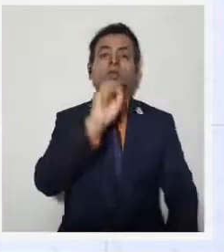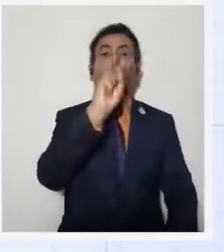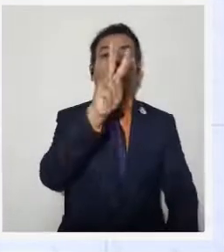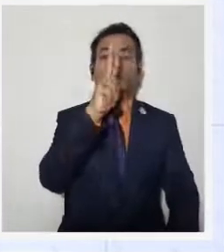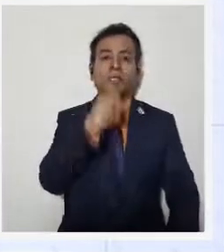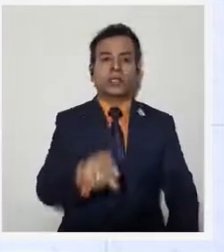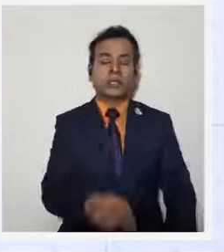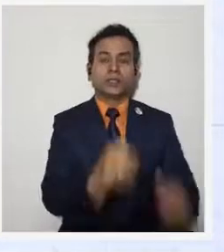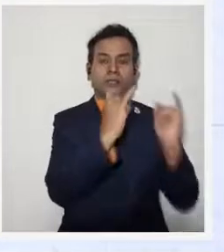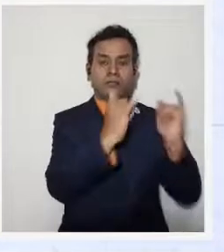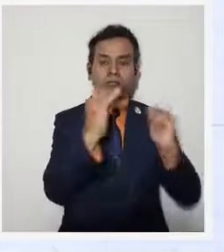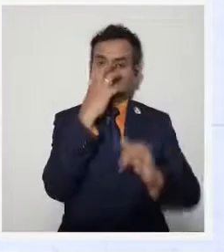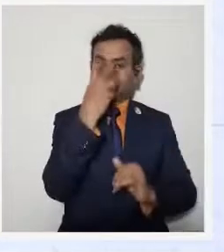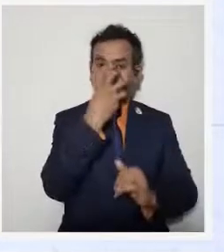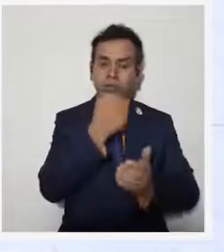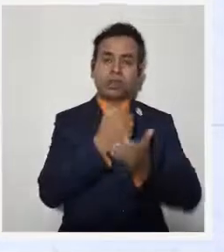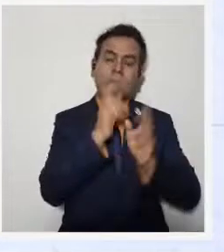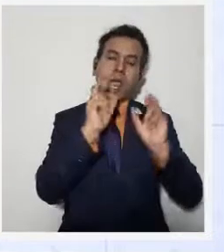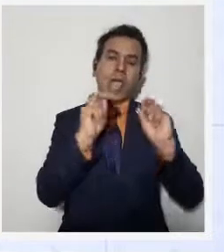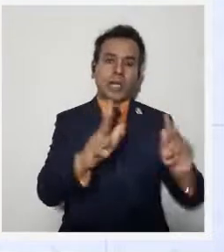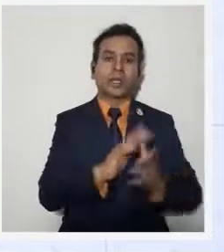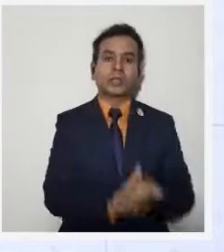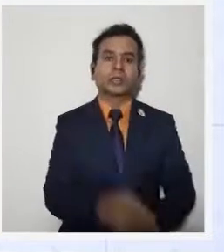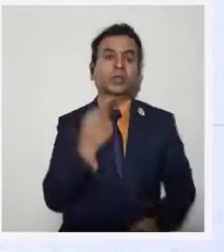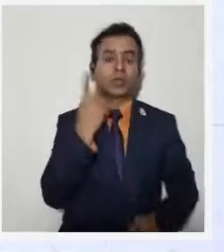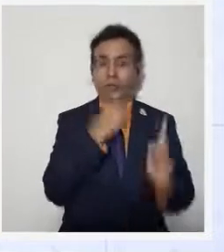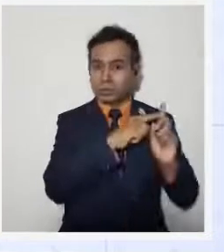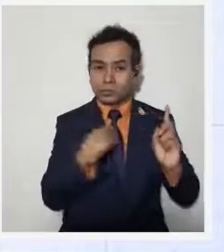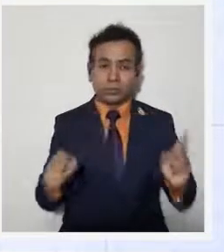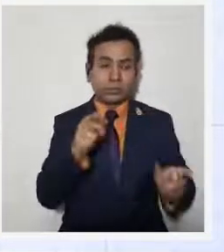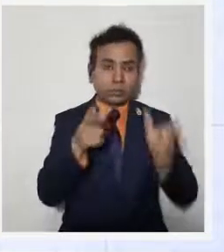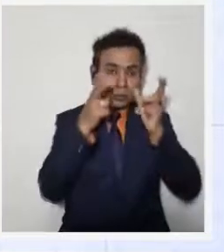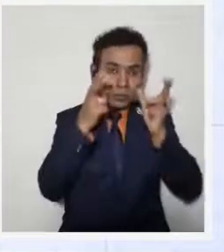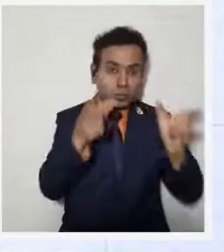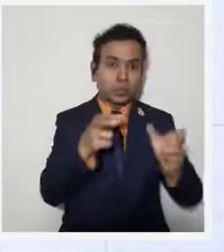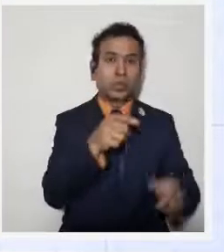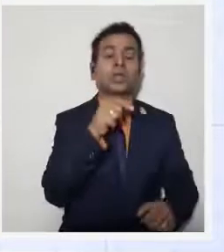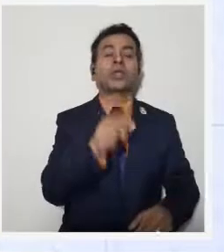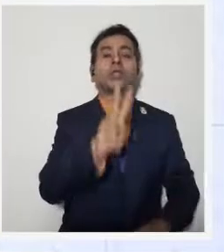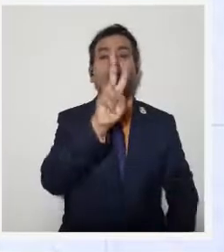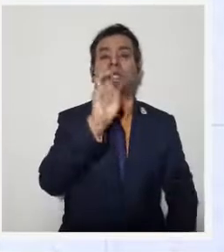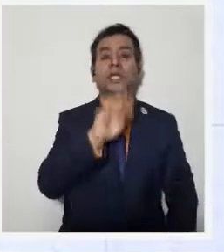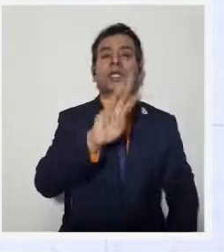শয্যা আছে 329টি এবং ডায়ালাইসিস ইউনিট আছে 102টি।